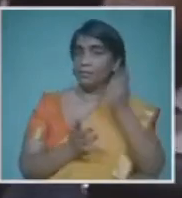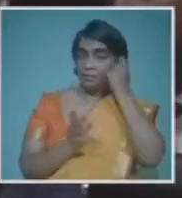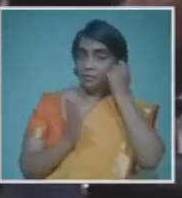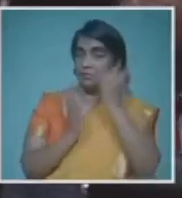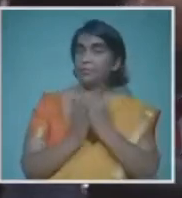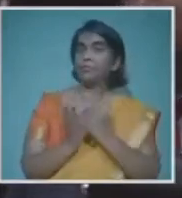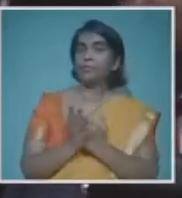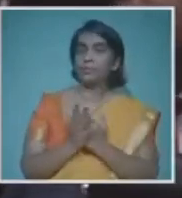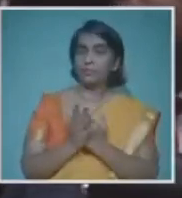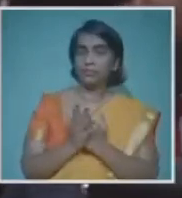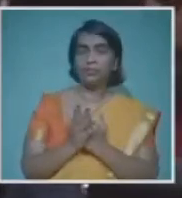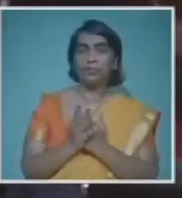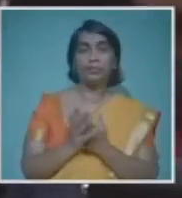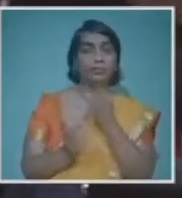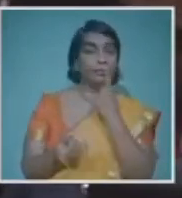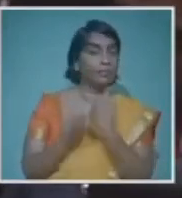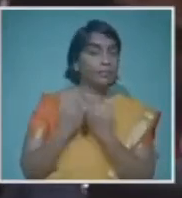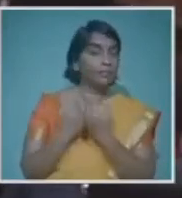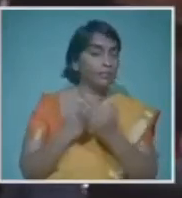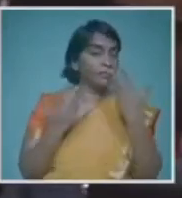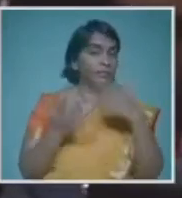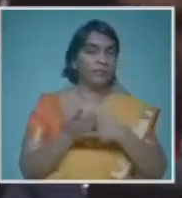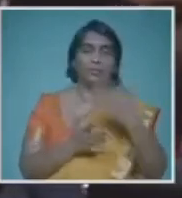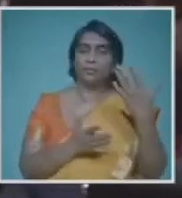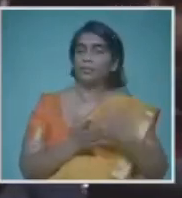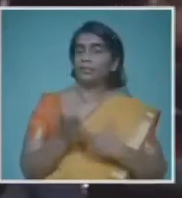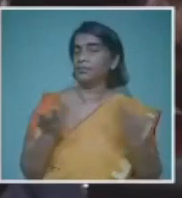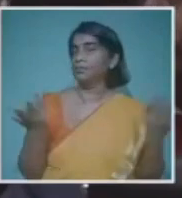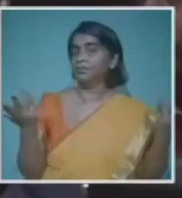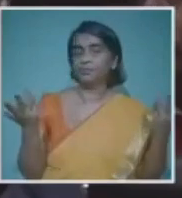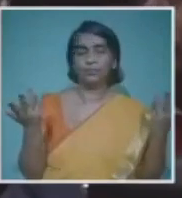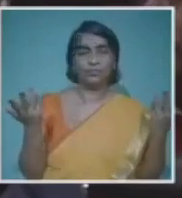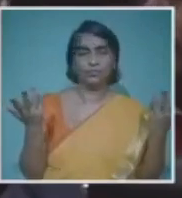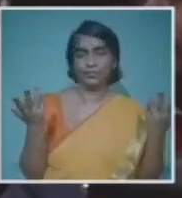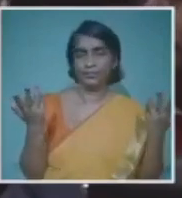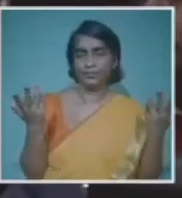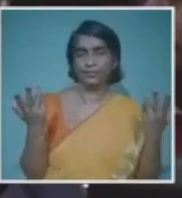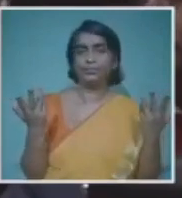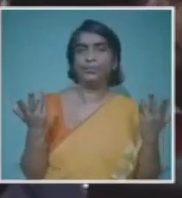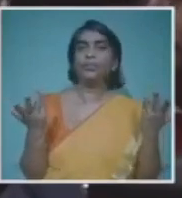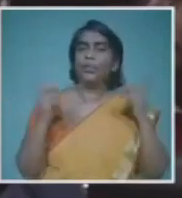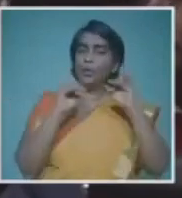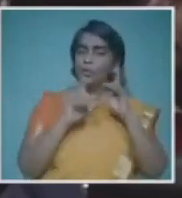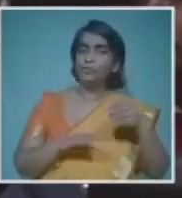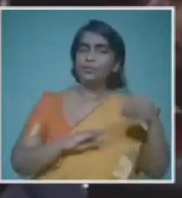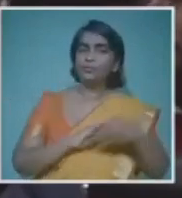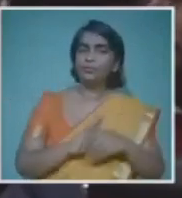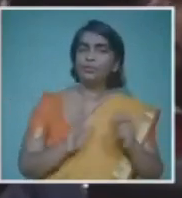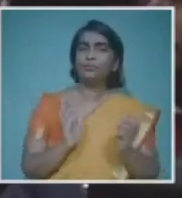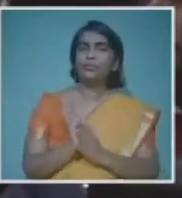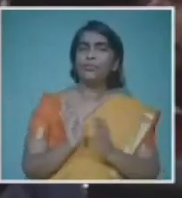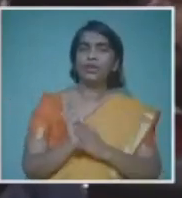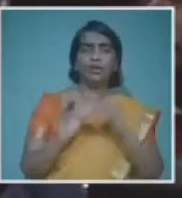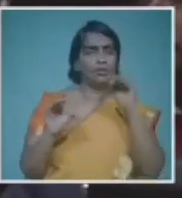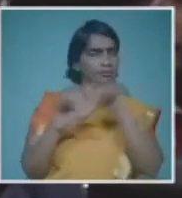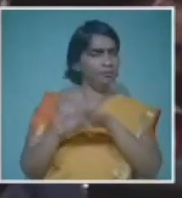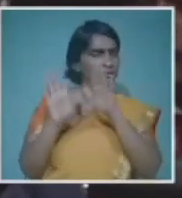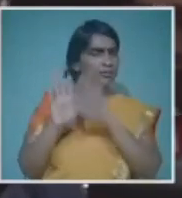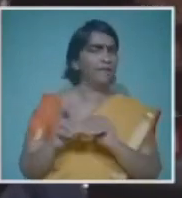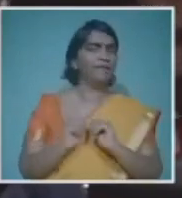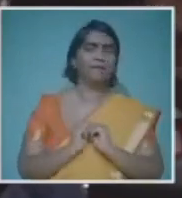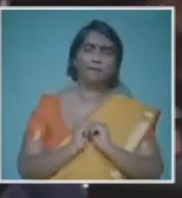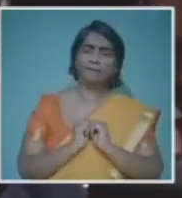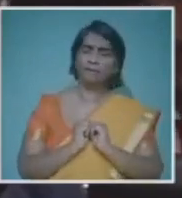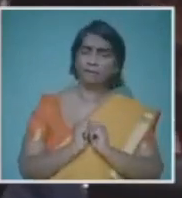යෝජනාවට පරීක්ෂණයක් කරලායි කියලාවත් වාර්තාවක් මෙහෙටවල නැහැ. ඉතින් මෙහෙම අල්ලස් දූෂණ කොමිෂන් සභාව තියාගෙන මොකටද